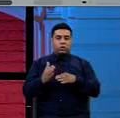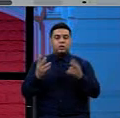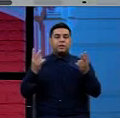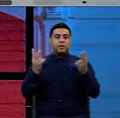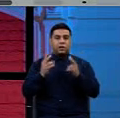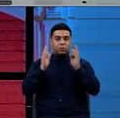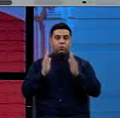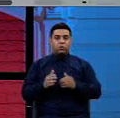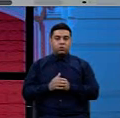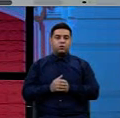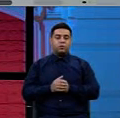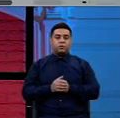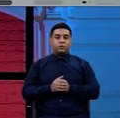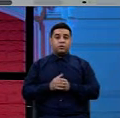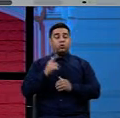taqsimlashingiz kerak ekan.